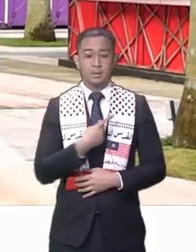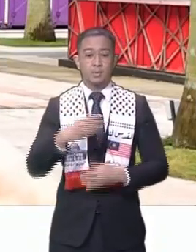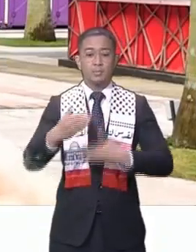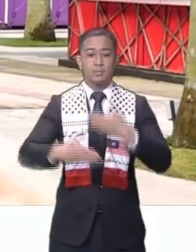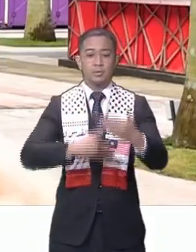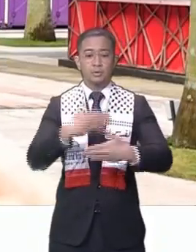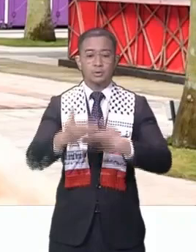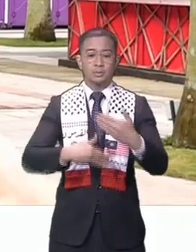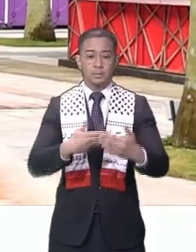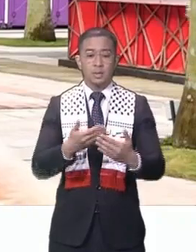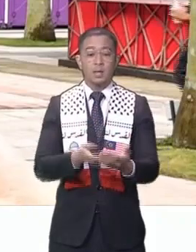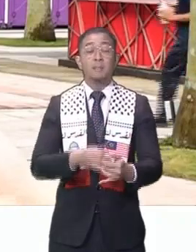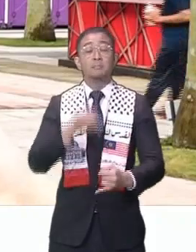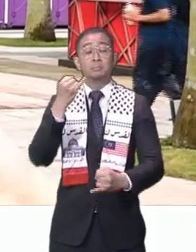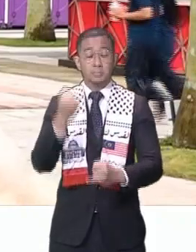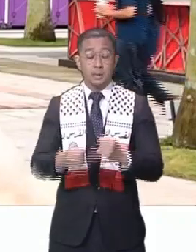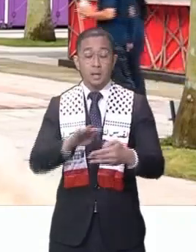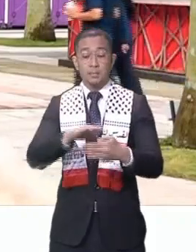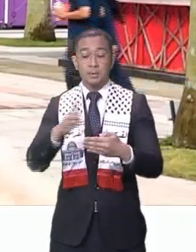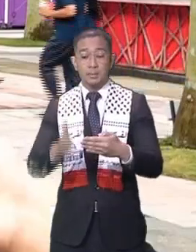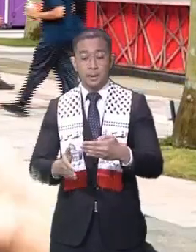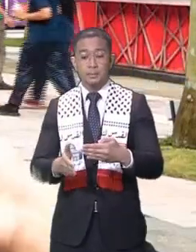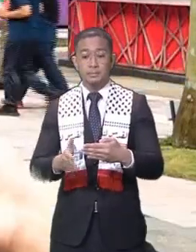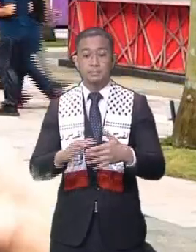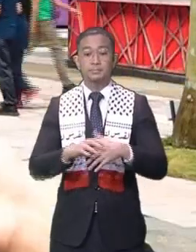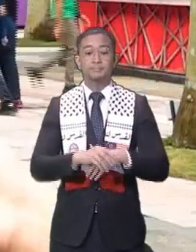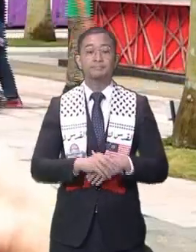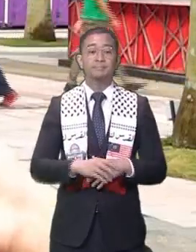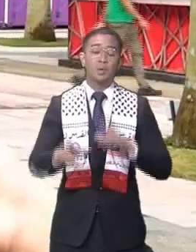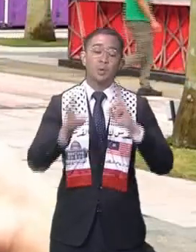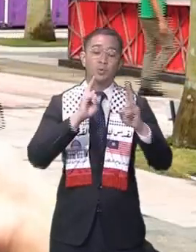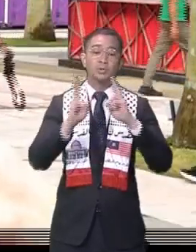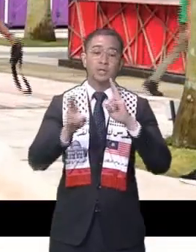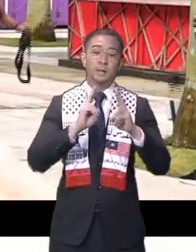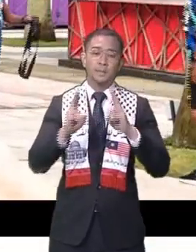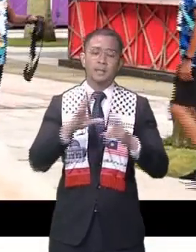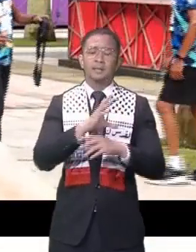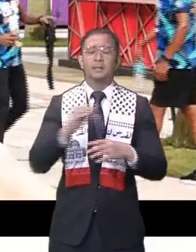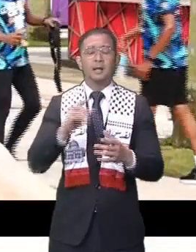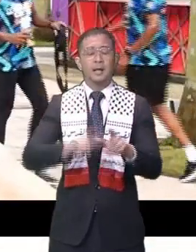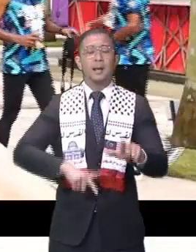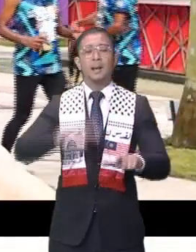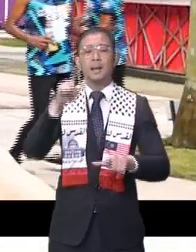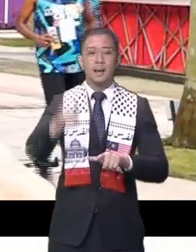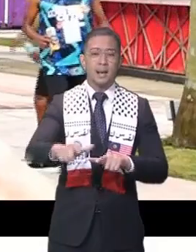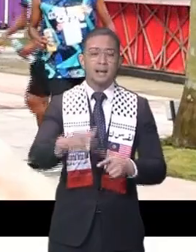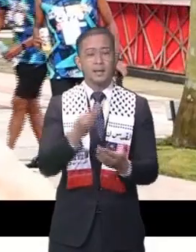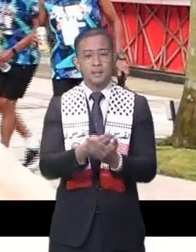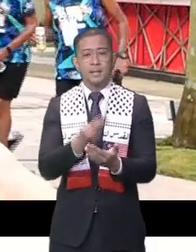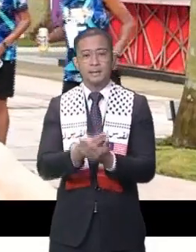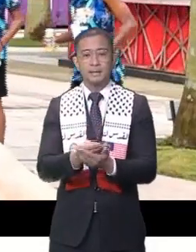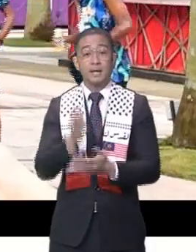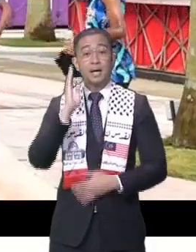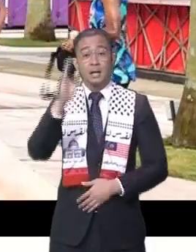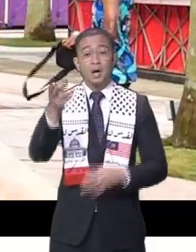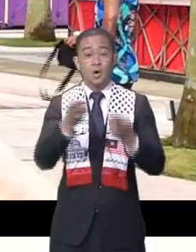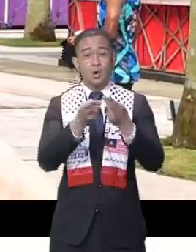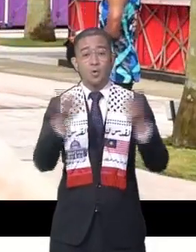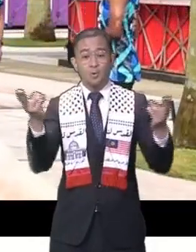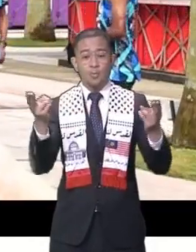proses muktamatkan ucapan dan juga langkah belanjawan yang akan diumumkan